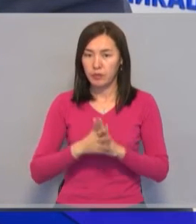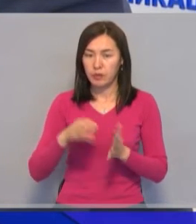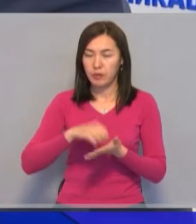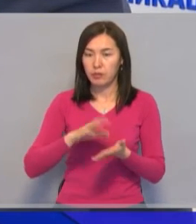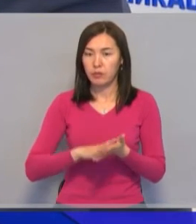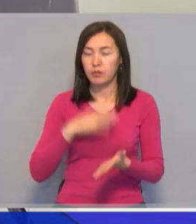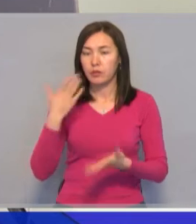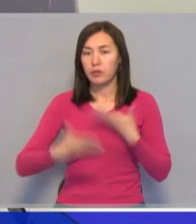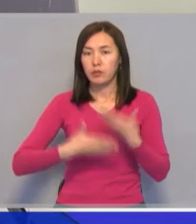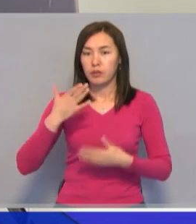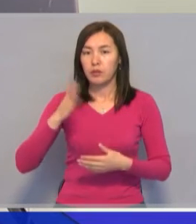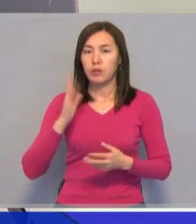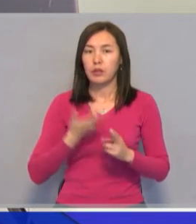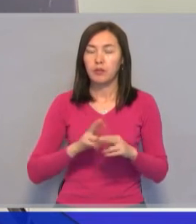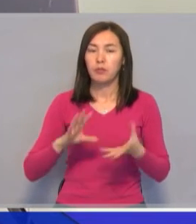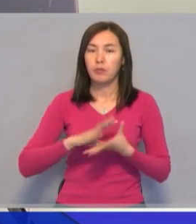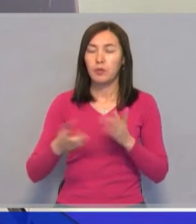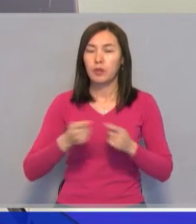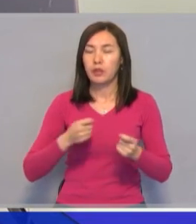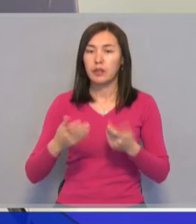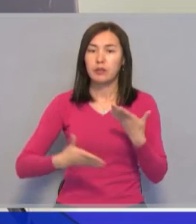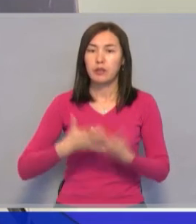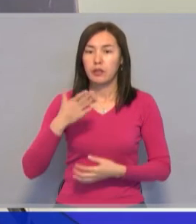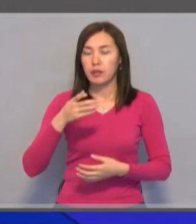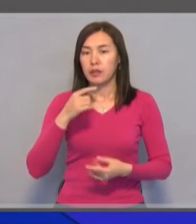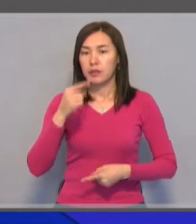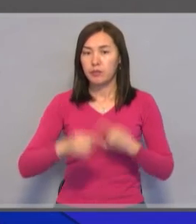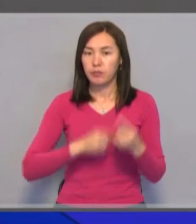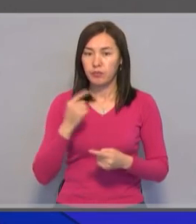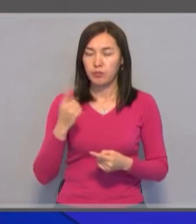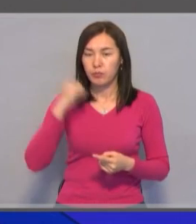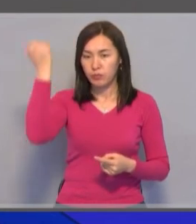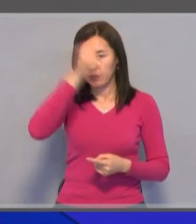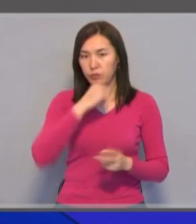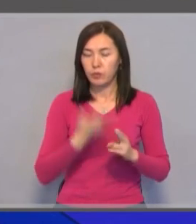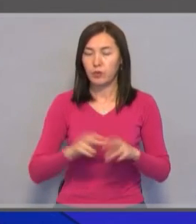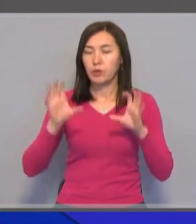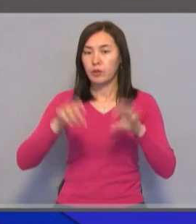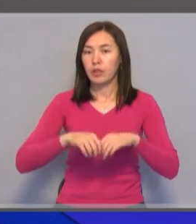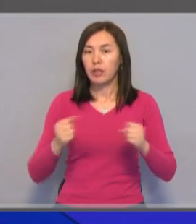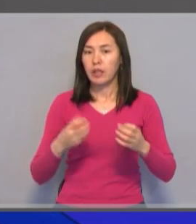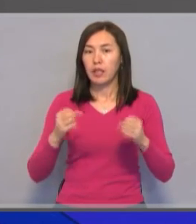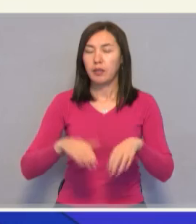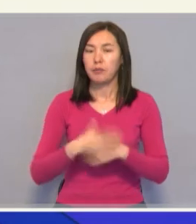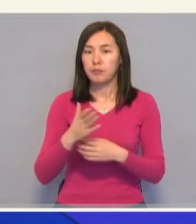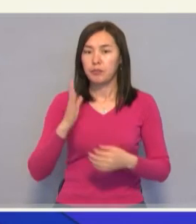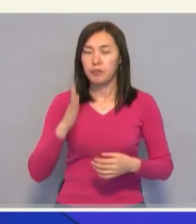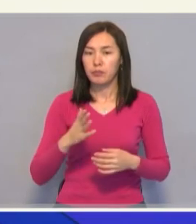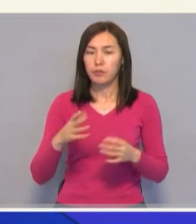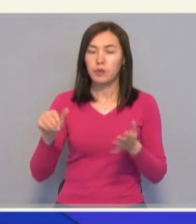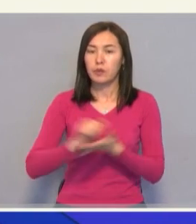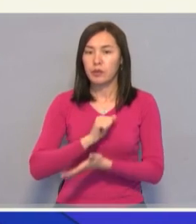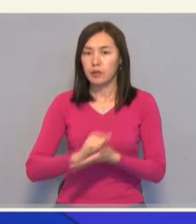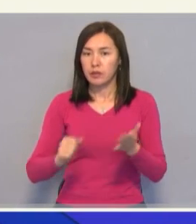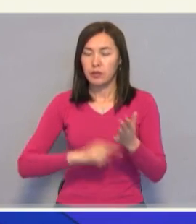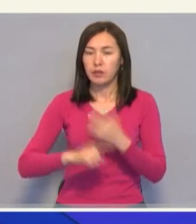тіркелсе, жауапкершілікке тартылады. Сондай-ақ әкімшілік жаза қолданылғаннан кейін бір жыл ішінде осы құқық бұзушылық тағы да қайталанса,